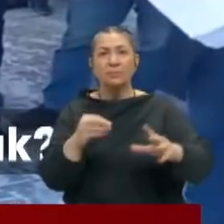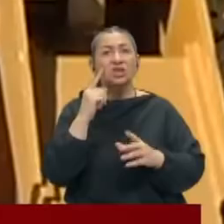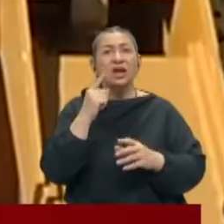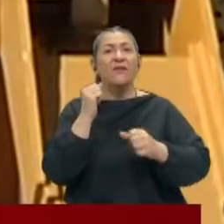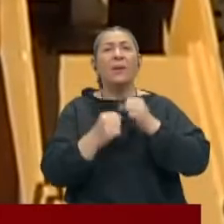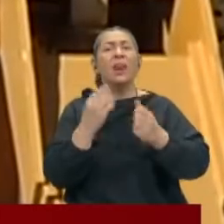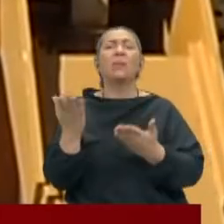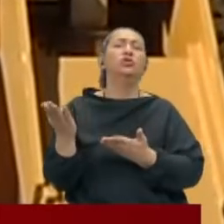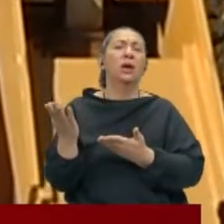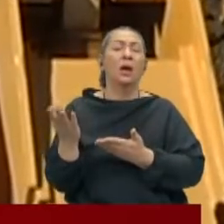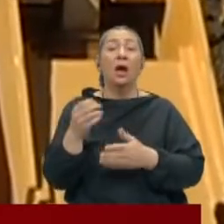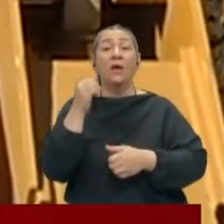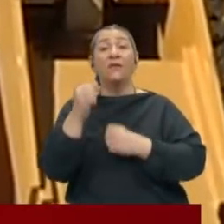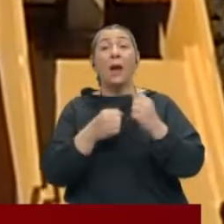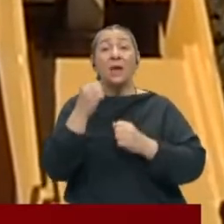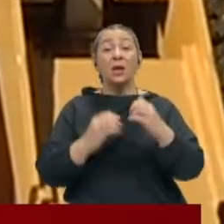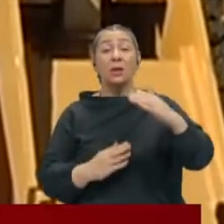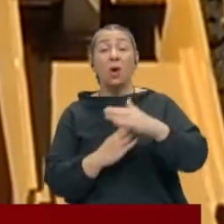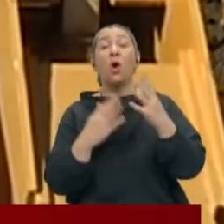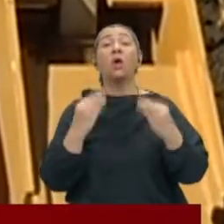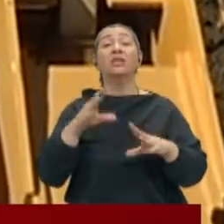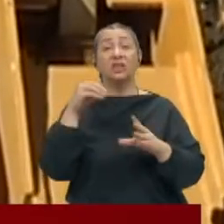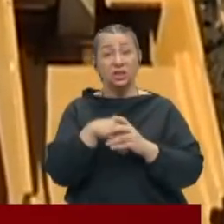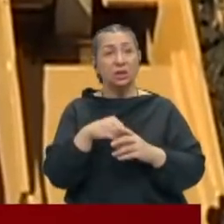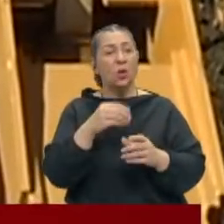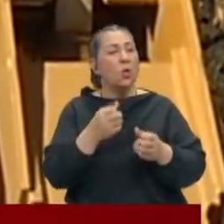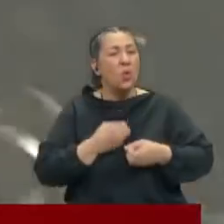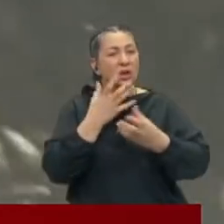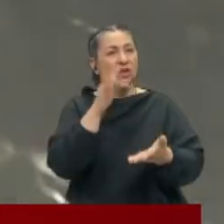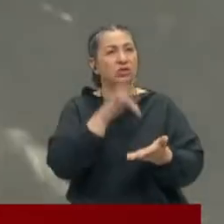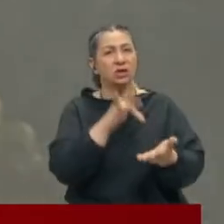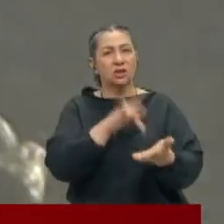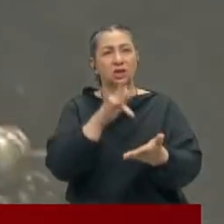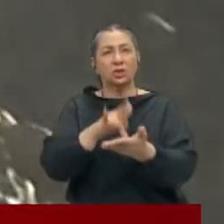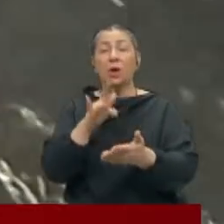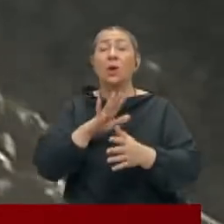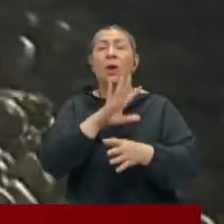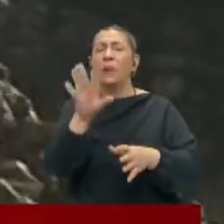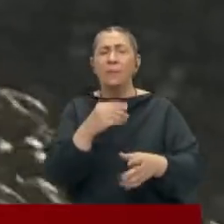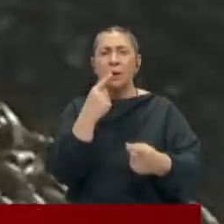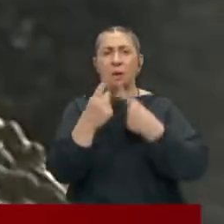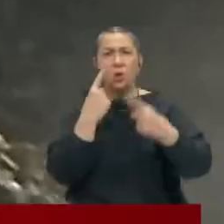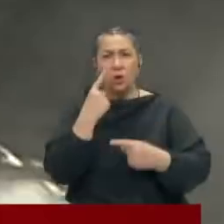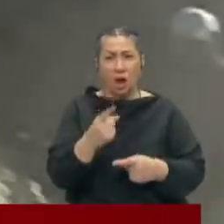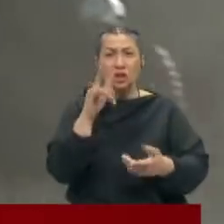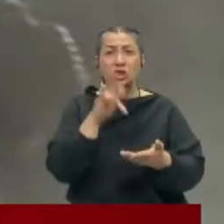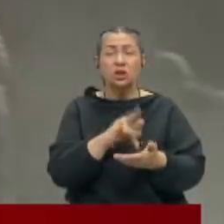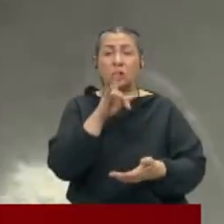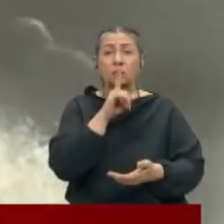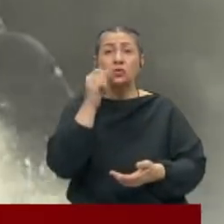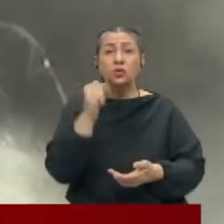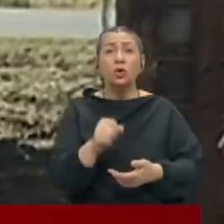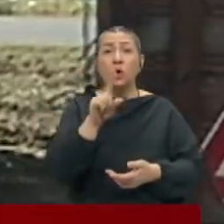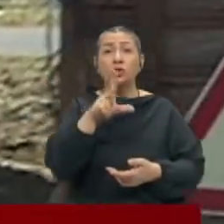ne yapacak? Fabrika kotayı dolduramadıkları için üreticilere ceza kesmeye başladı. Üreticilerin iddiasına göre ceza 100